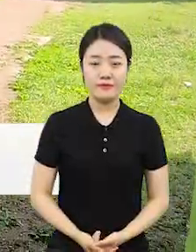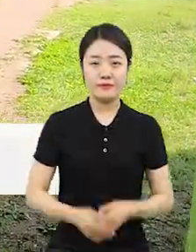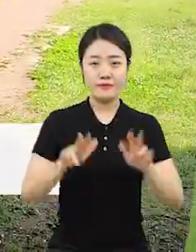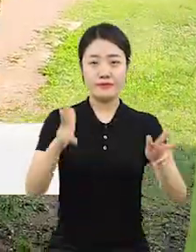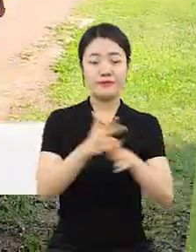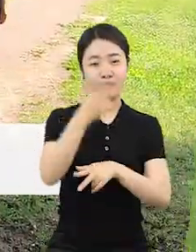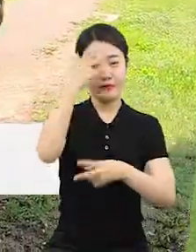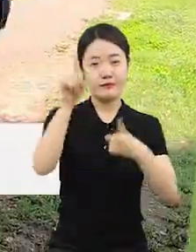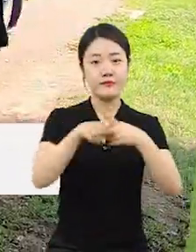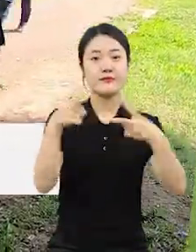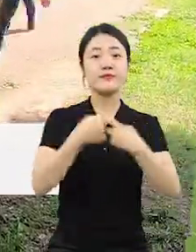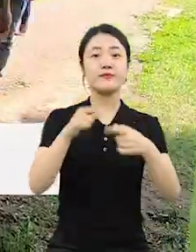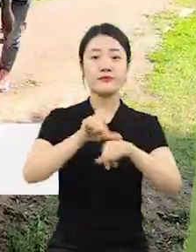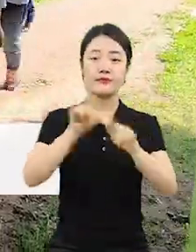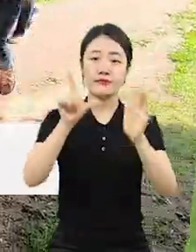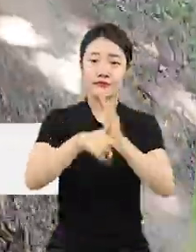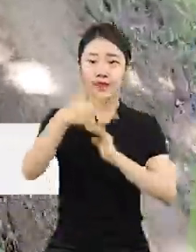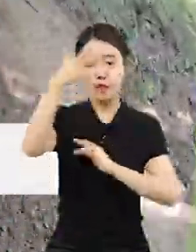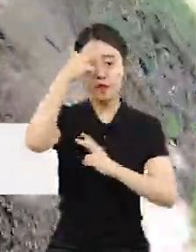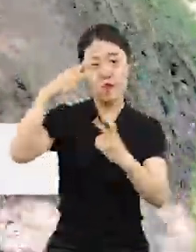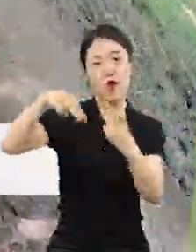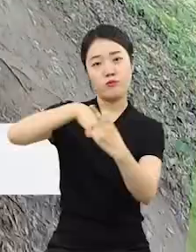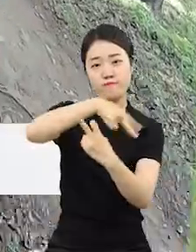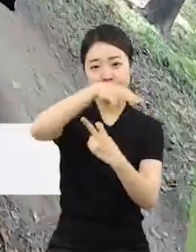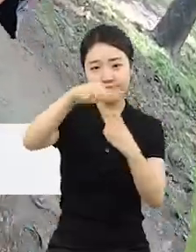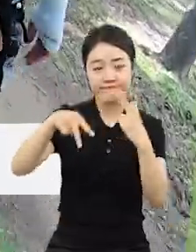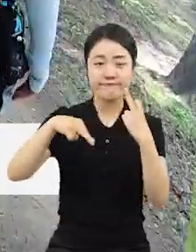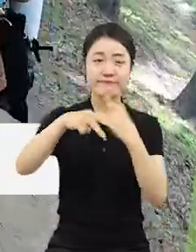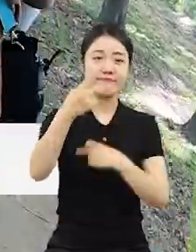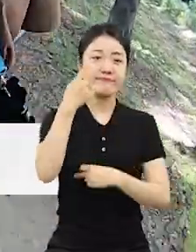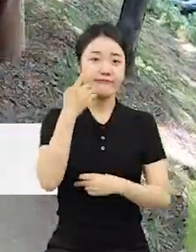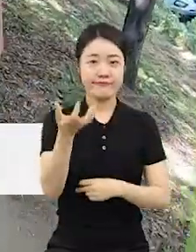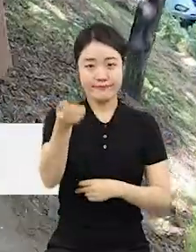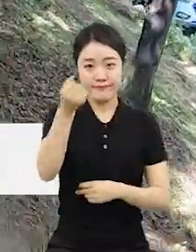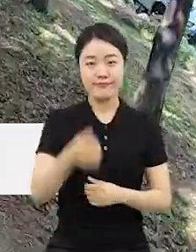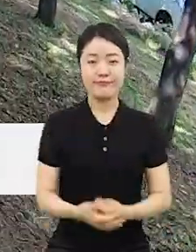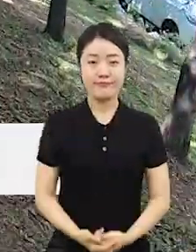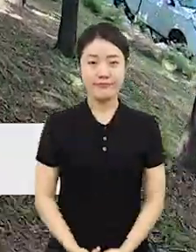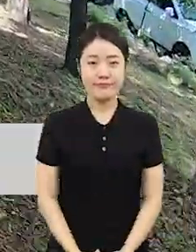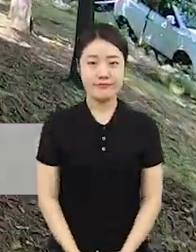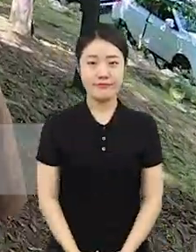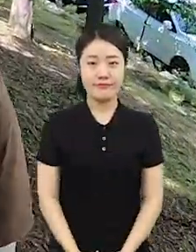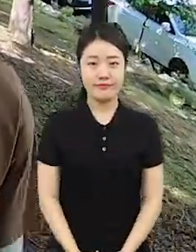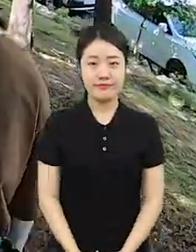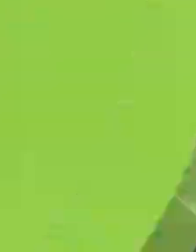이번 주 부평인사이드 시간에는 부평 둘레길을 걸어보는 시간을 마련했습니다.